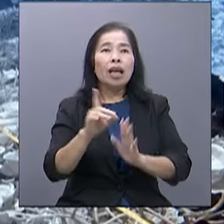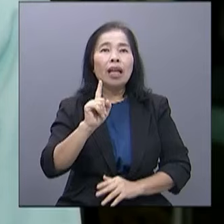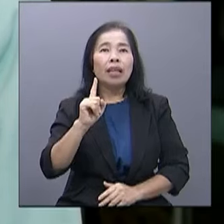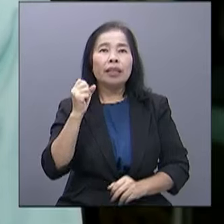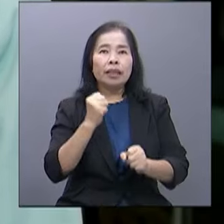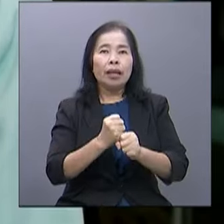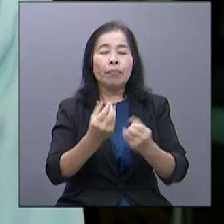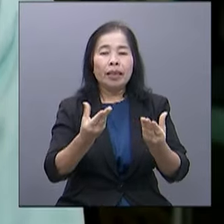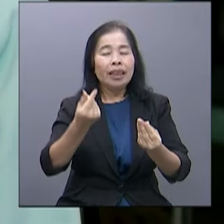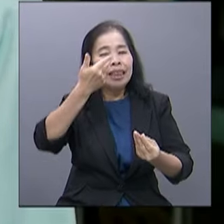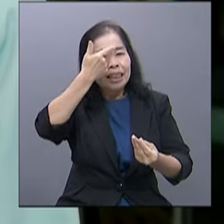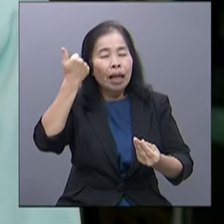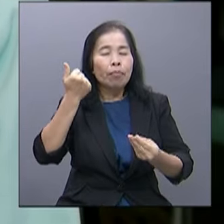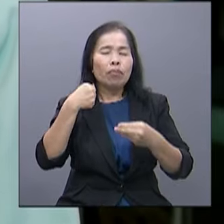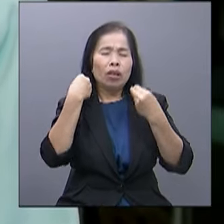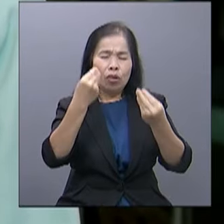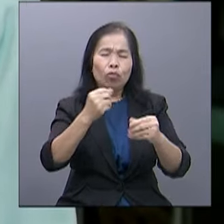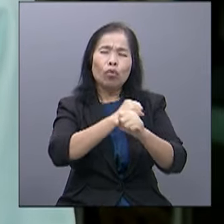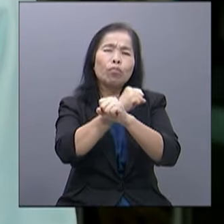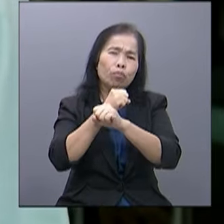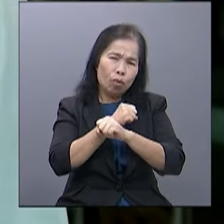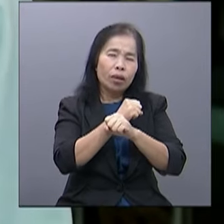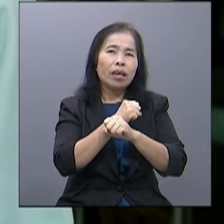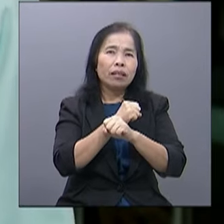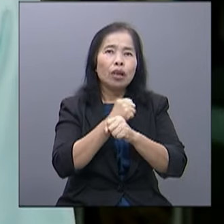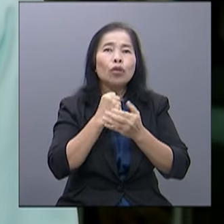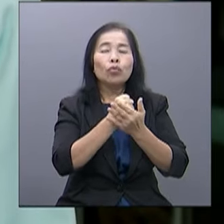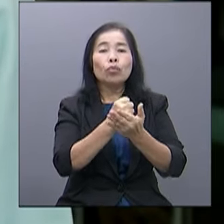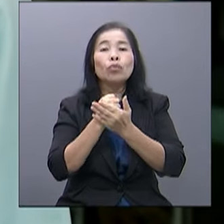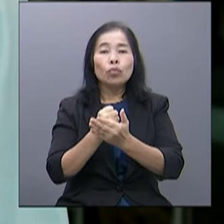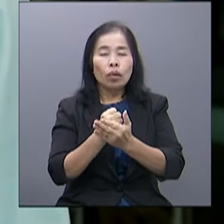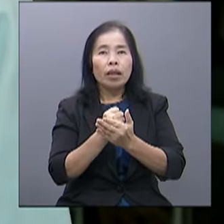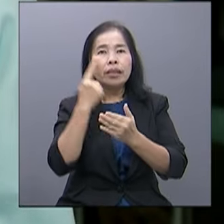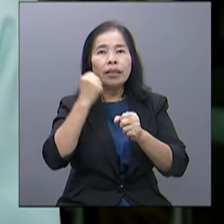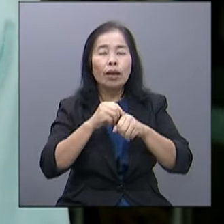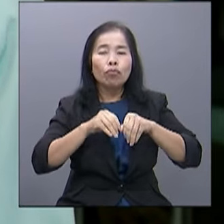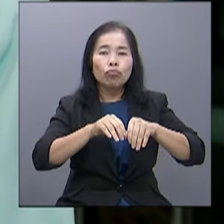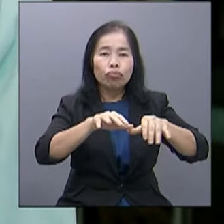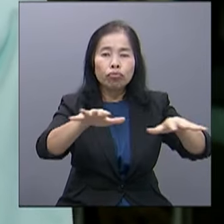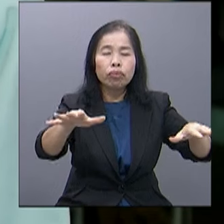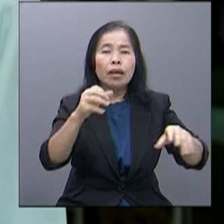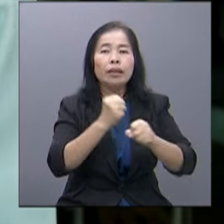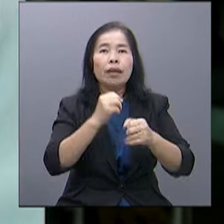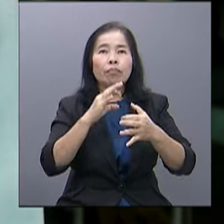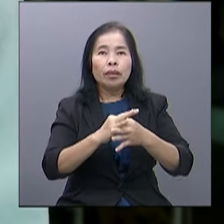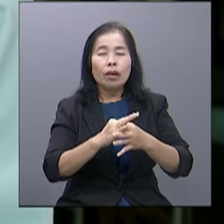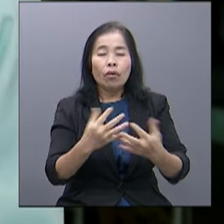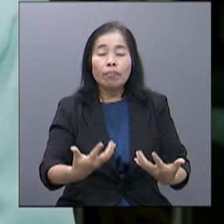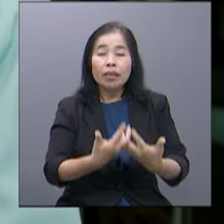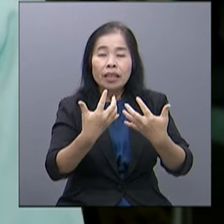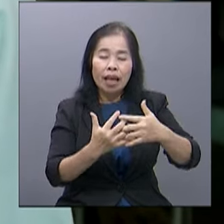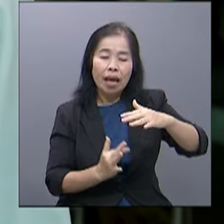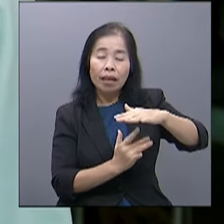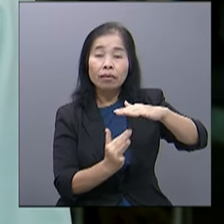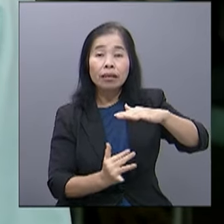คือป่าชะเลทุกคนก็ต้องช่วยกันก็พูดได้แค่นี้คเราจะช่วยในการที่จะขยายเรื่องของการเพาะพันธุ์หญ้าทะเลหรือการอนุรักษ์การไม่